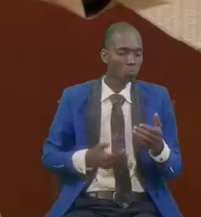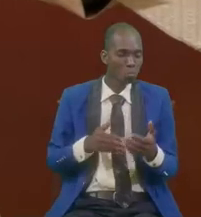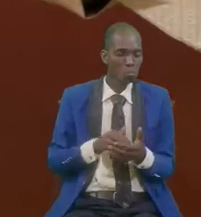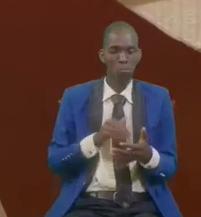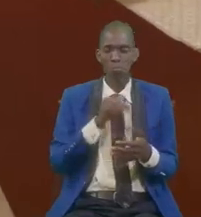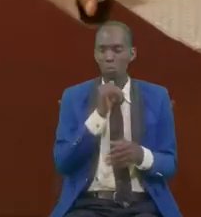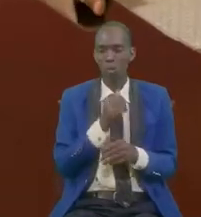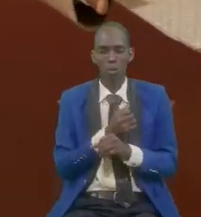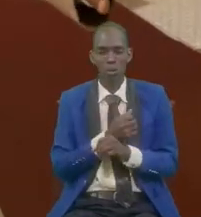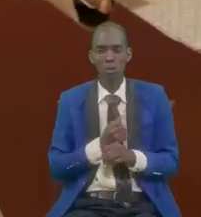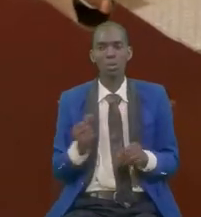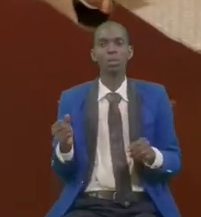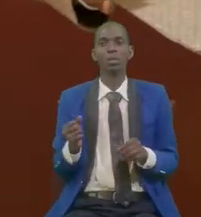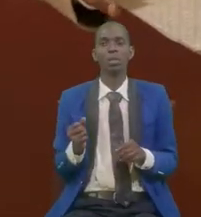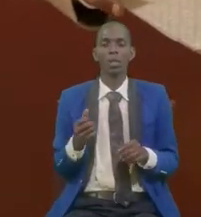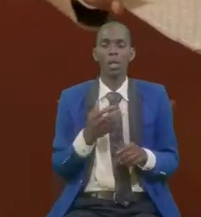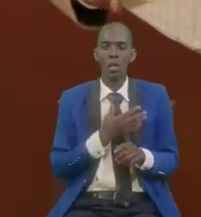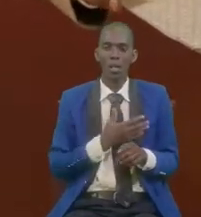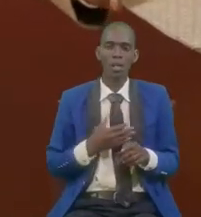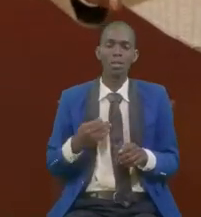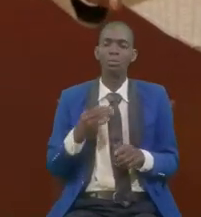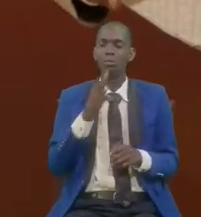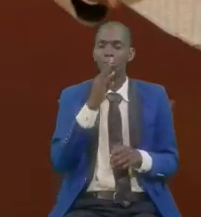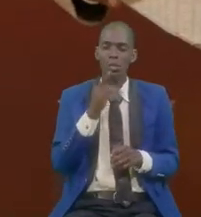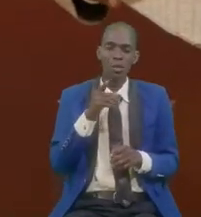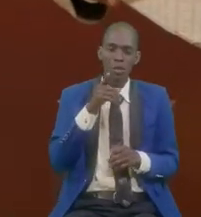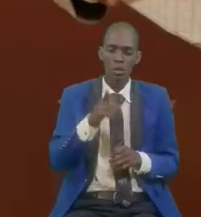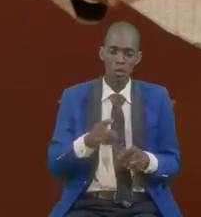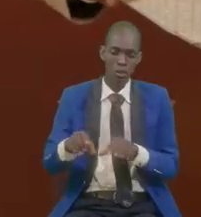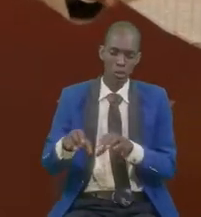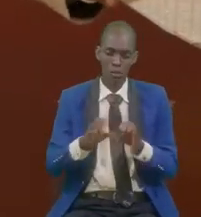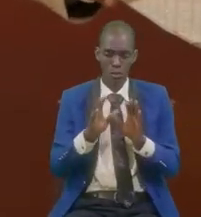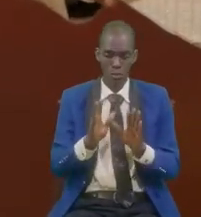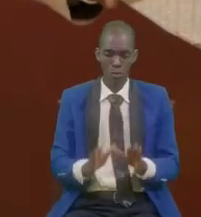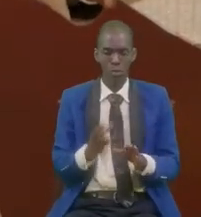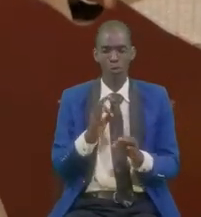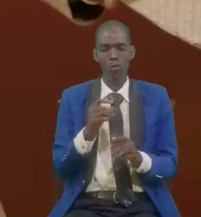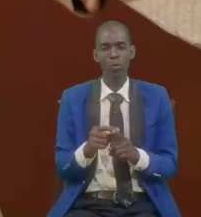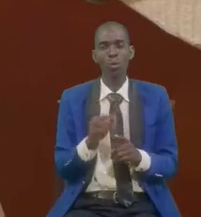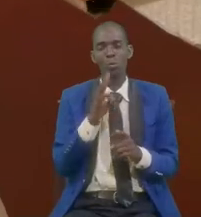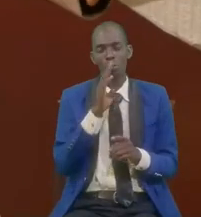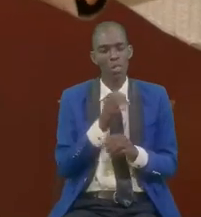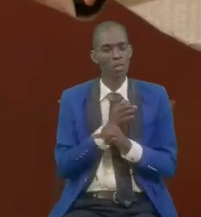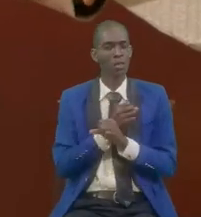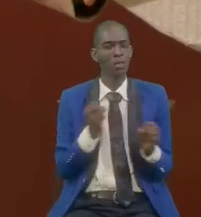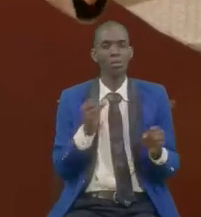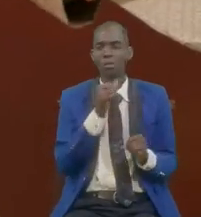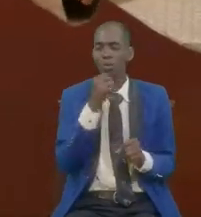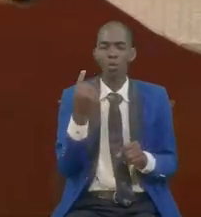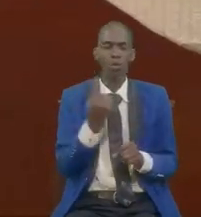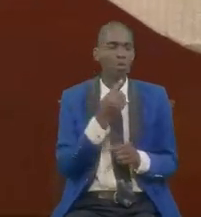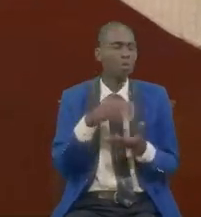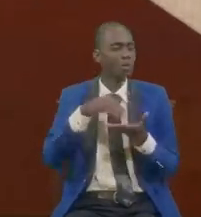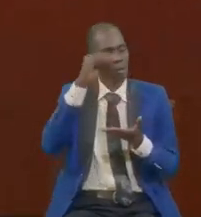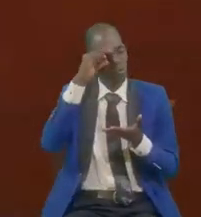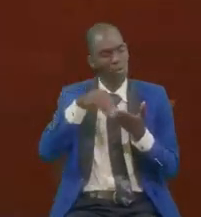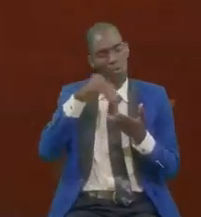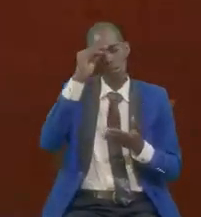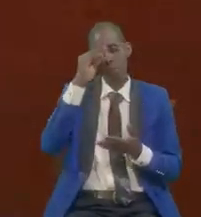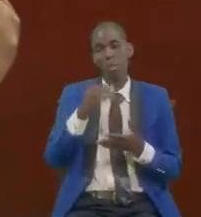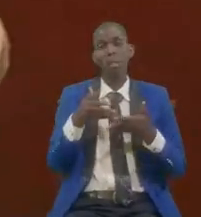tout moment de naître de nouveau? Mettez en pratique la parole. Il faut naître de